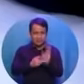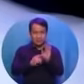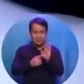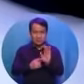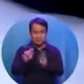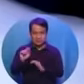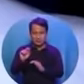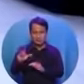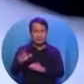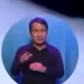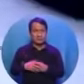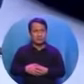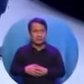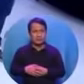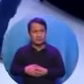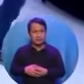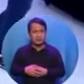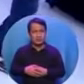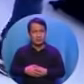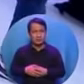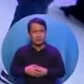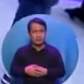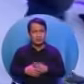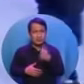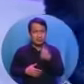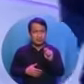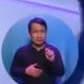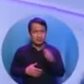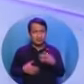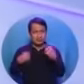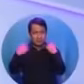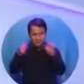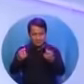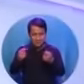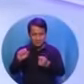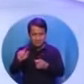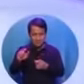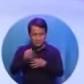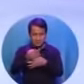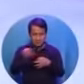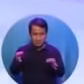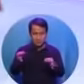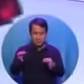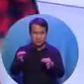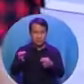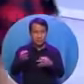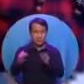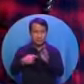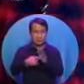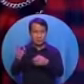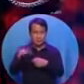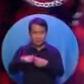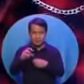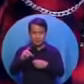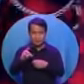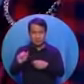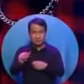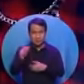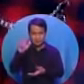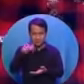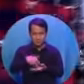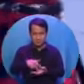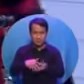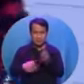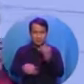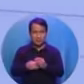Pasok! Signal TV kit, meron yung prepaid HD button, satellite dish, free installation at libre load worth 3,000 pesos.